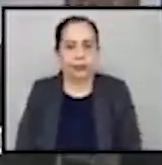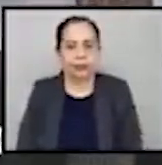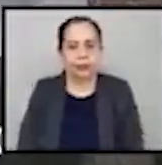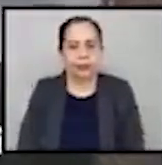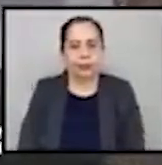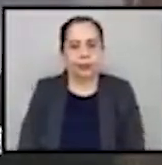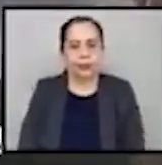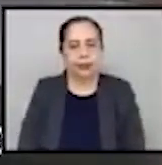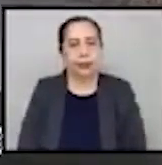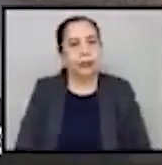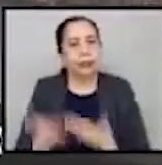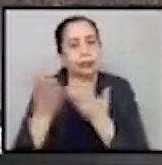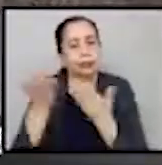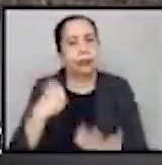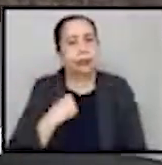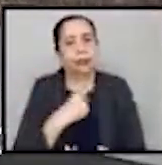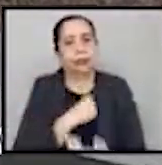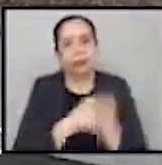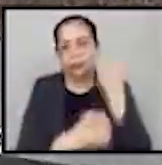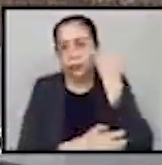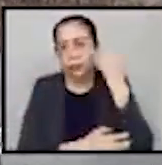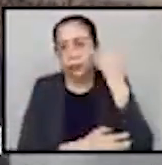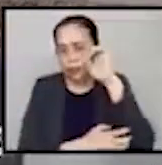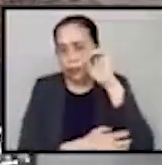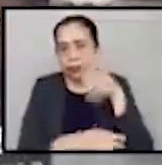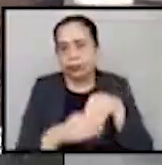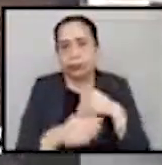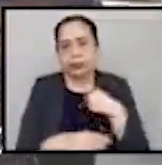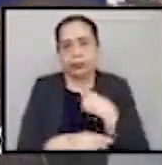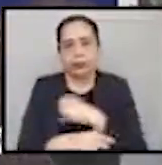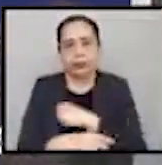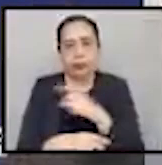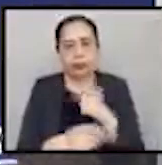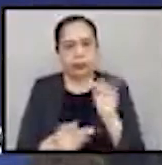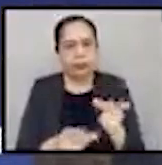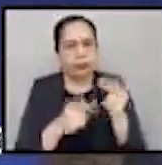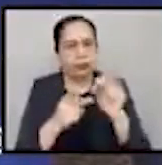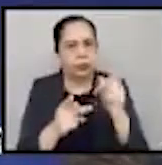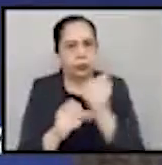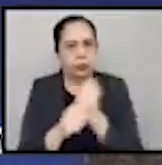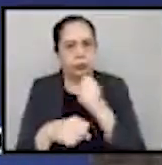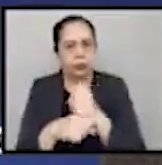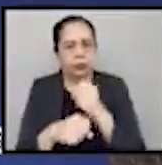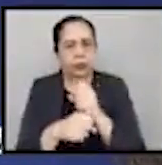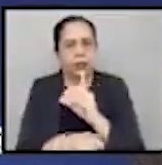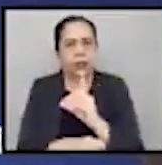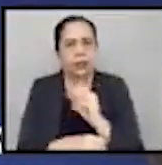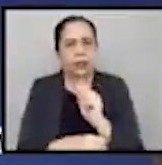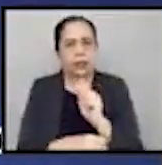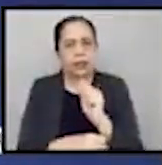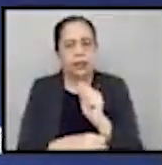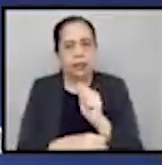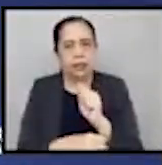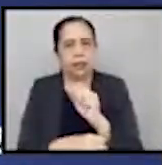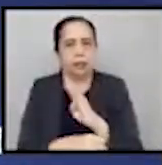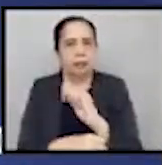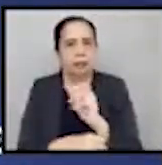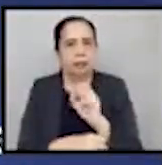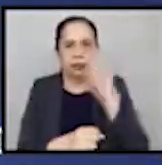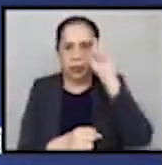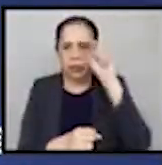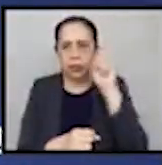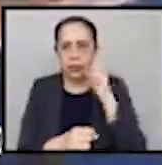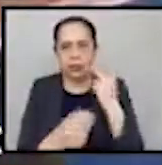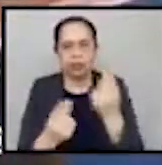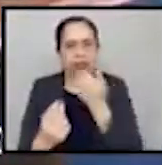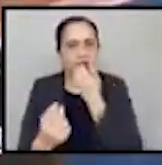Isinulong ni Senator Jinggoy Estrada sa Senado ang panukalang batas na lilikha ng database sa mga sex offender. Ayon kay Estrada, sa ilalim